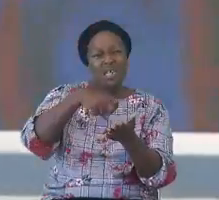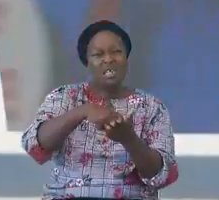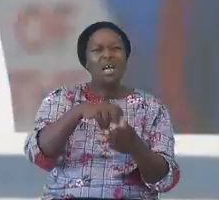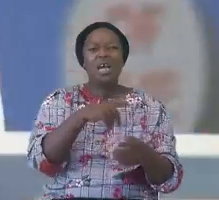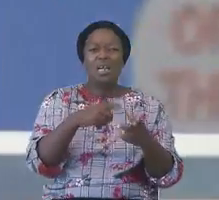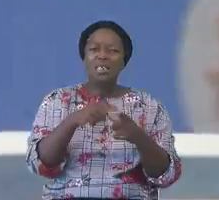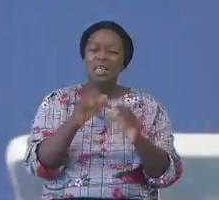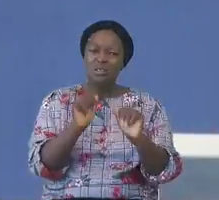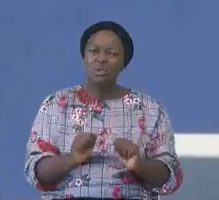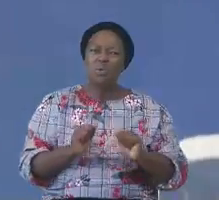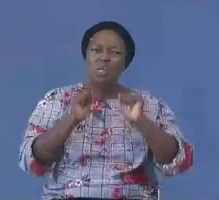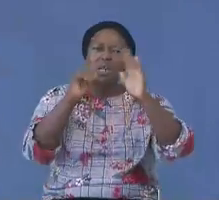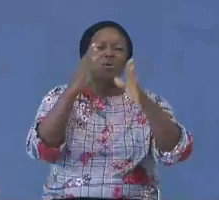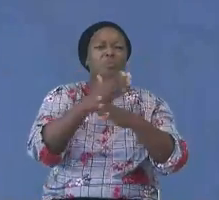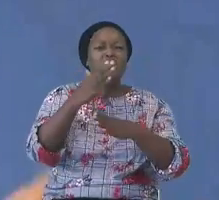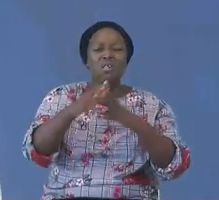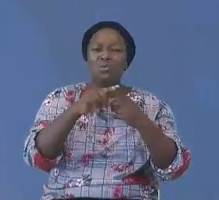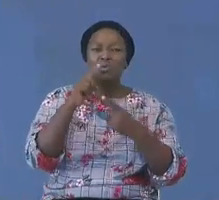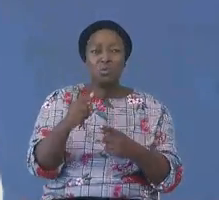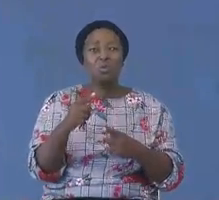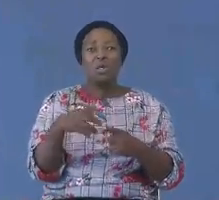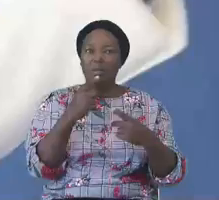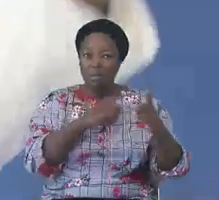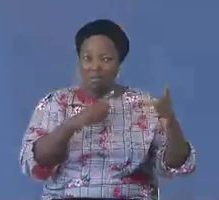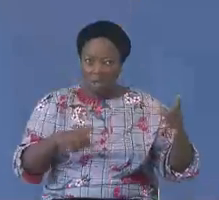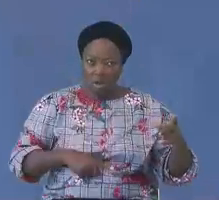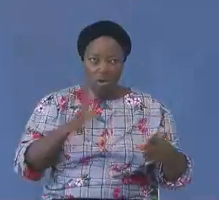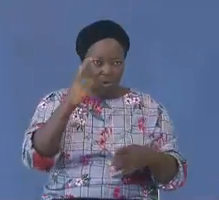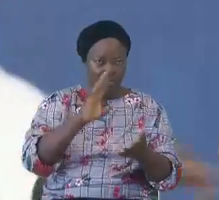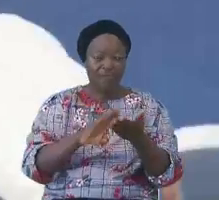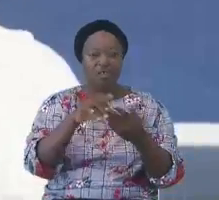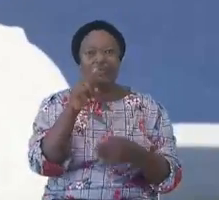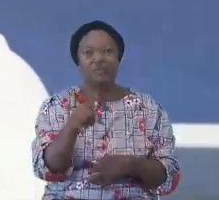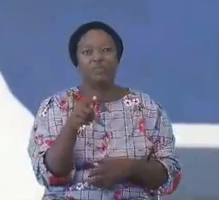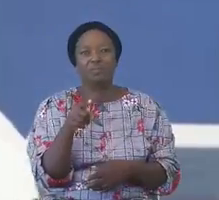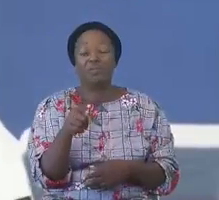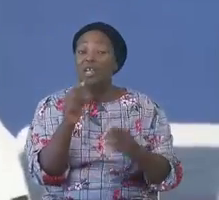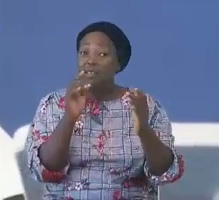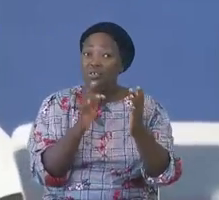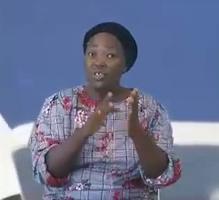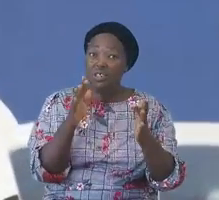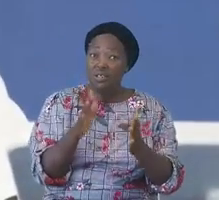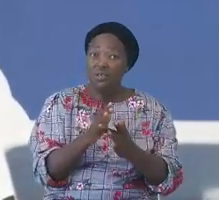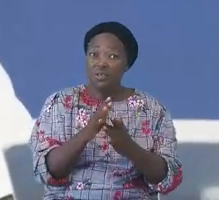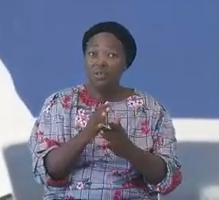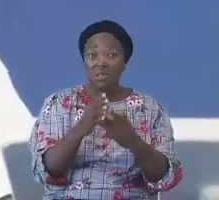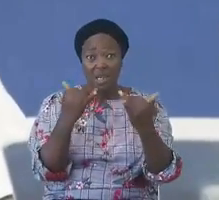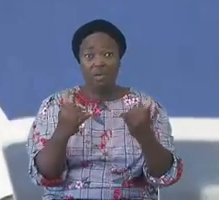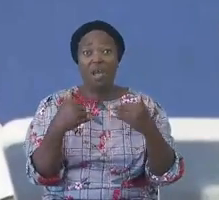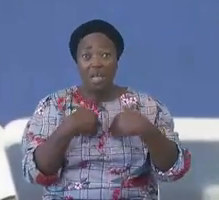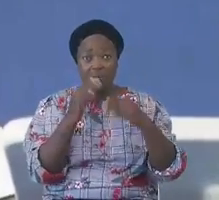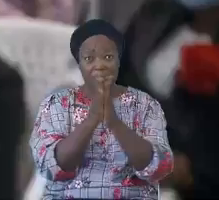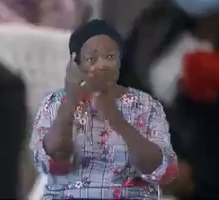viens maintenant. Je me répands devant toi. Et je m'agenouille devant toi. Dans la soumission totale devant toi.